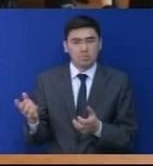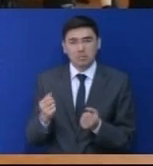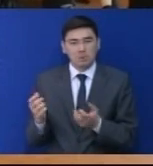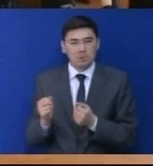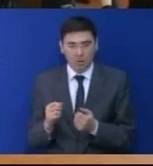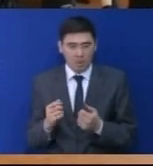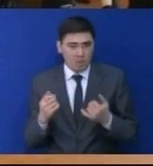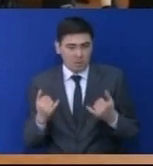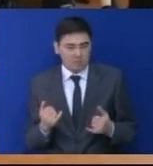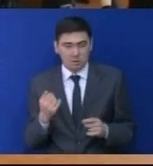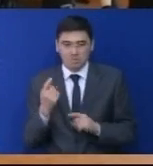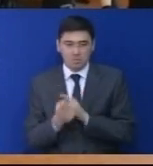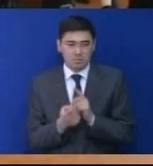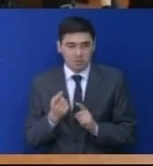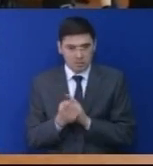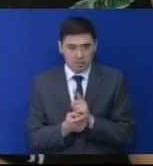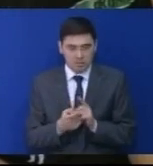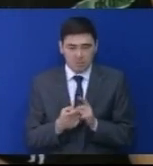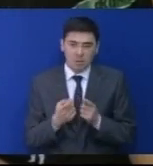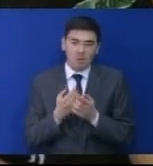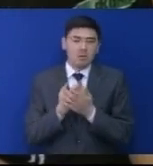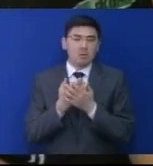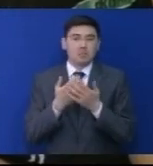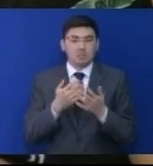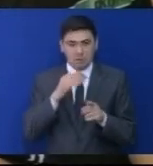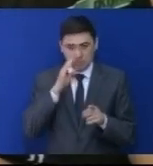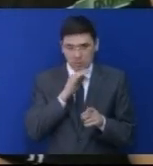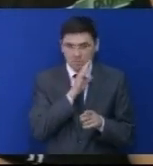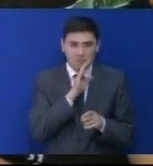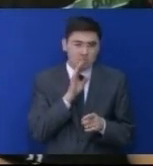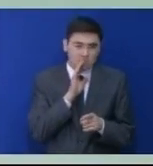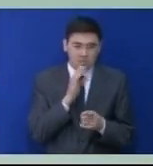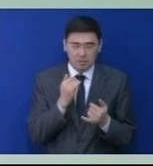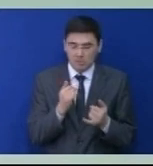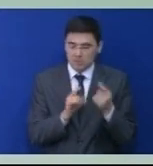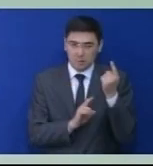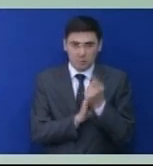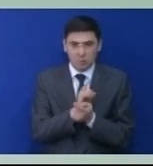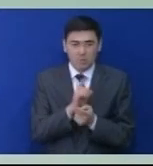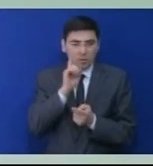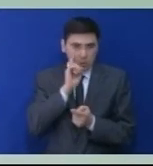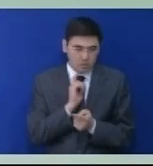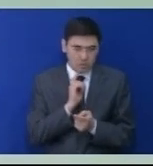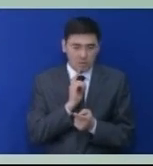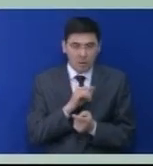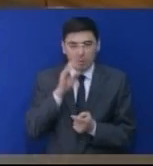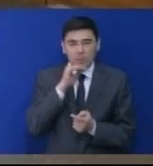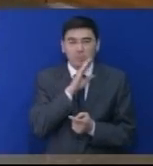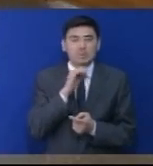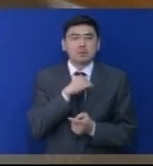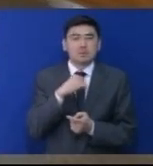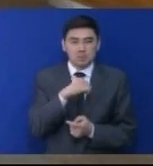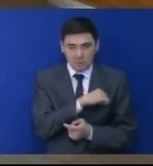тарапынан түрлі сұрақтардың туындауына әсер етіп, сынға ұшыраған болатын. Биылдан бастап бұл мәселе ата-аналардың